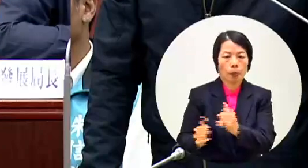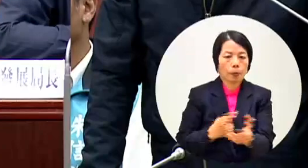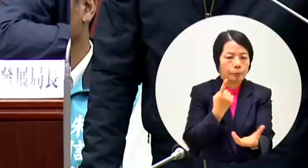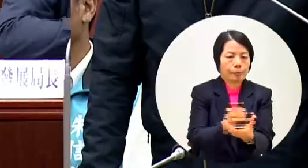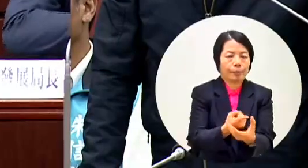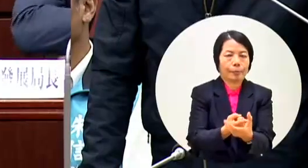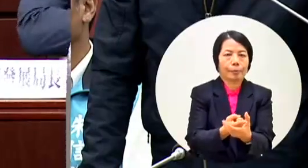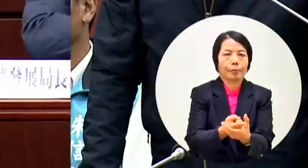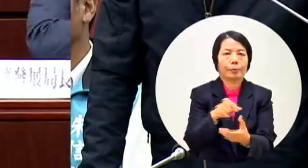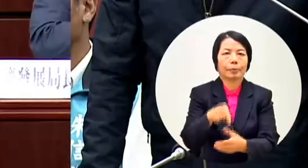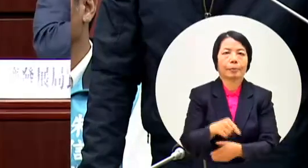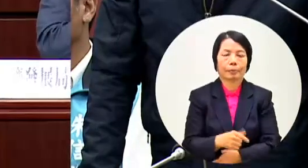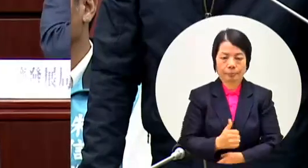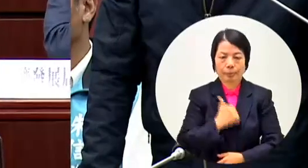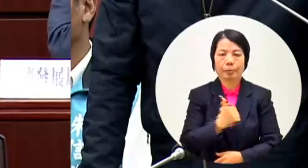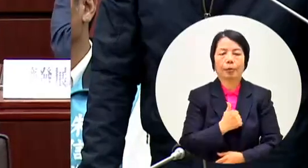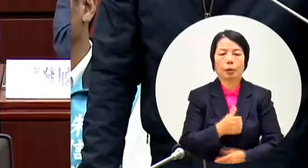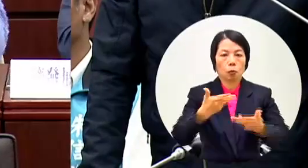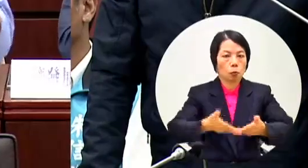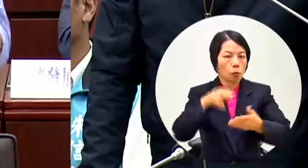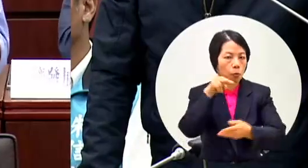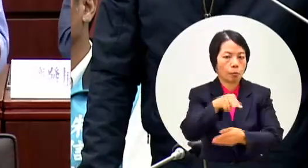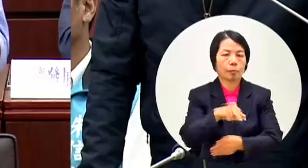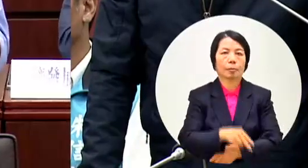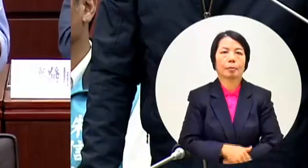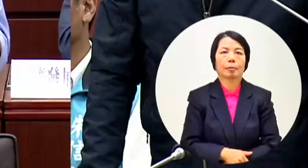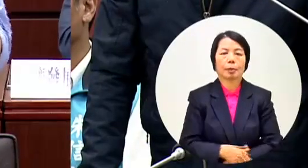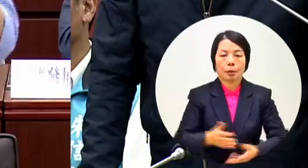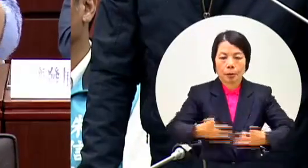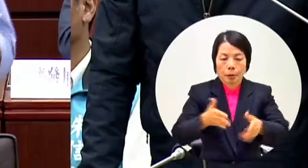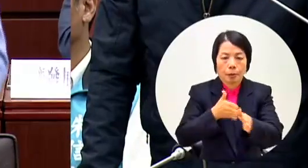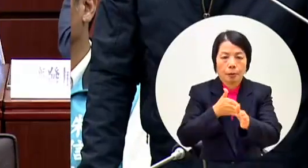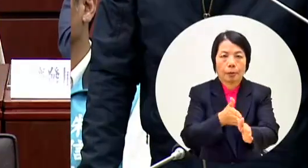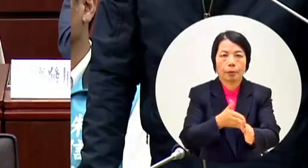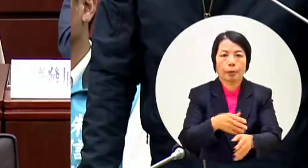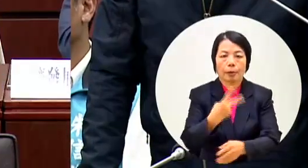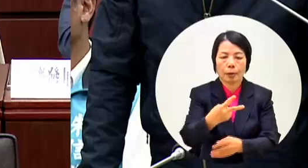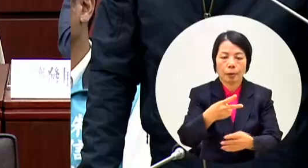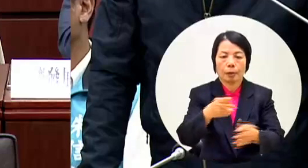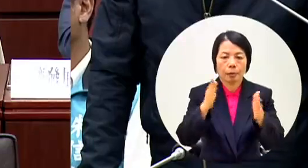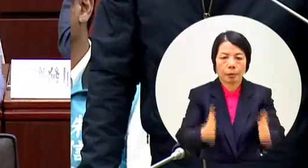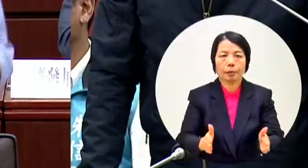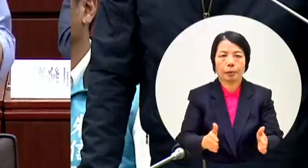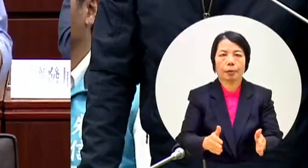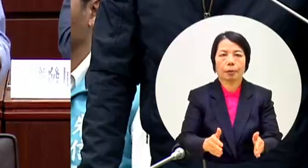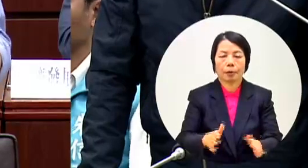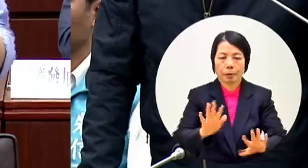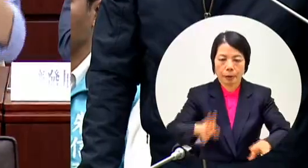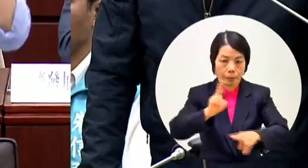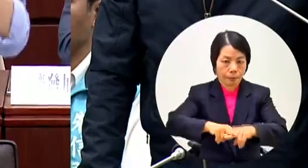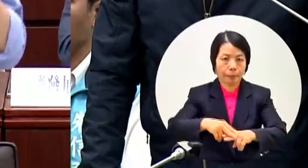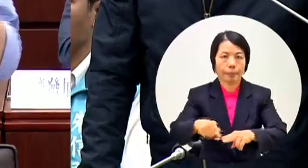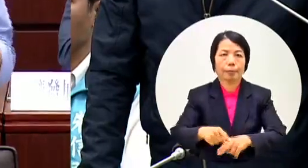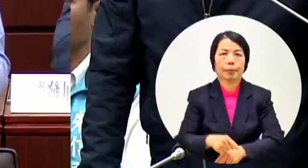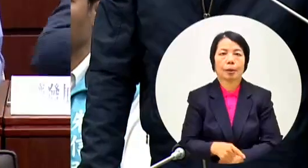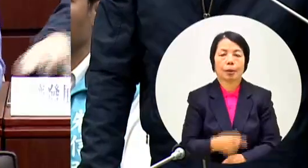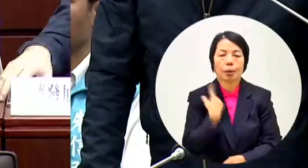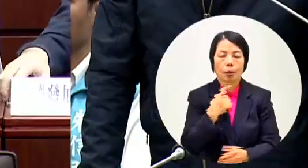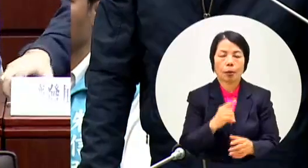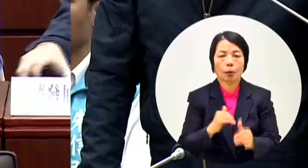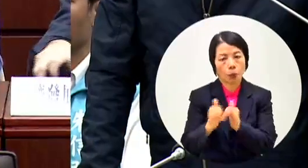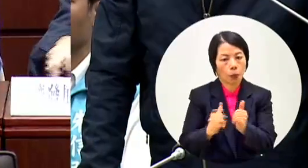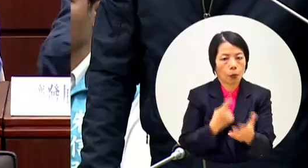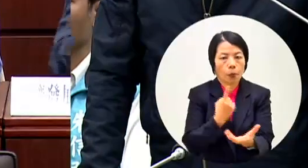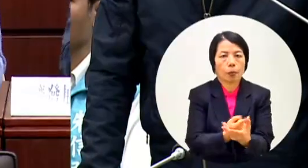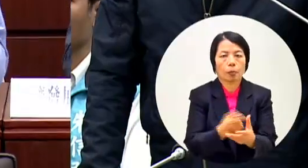重视。轻轨二期暂停，就是希望有公民参与，到底今嘛？反弹